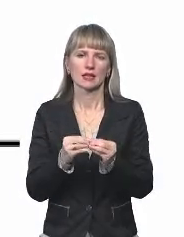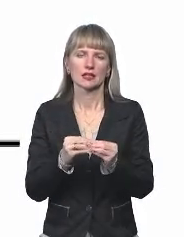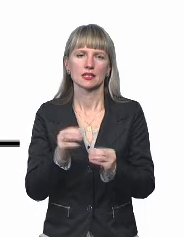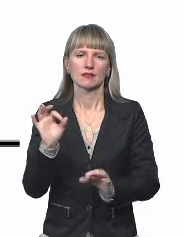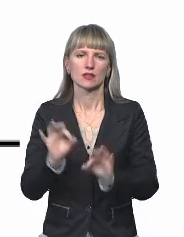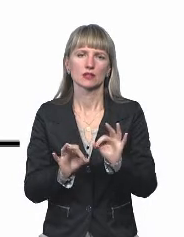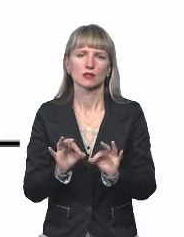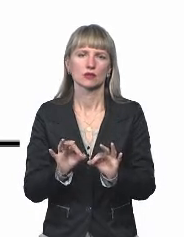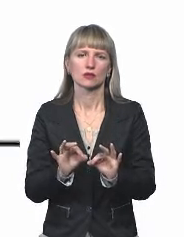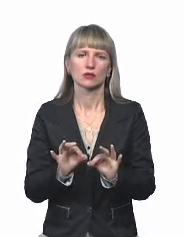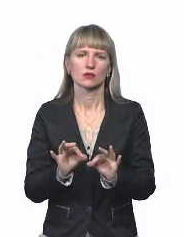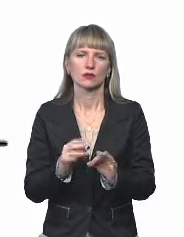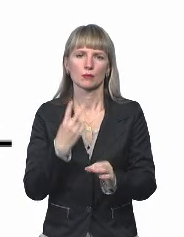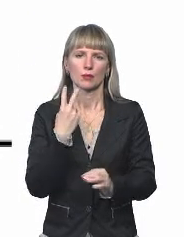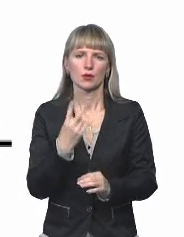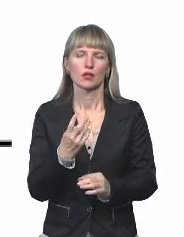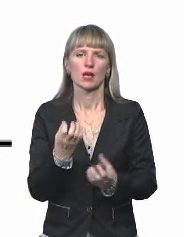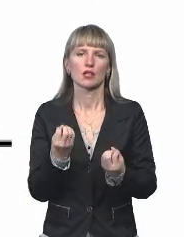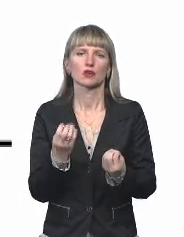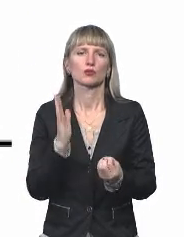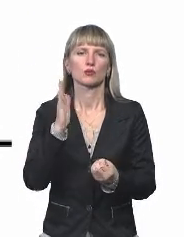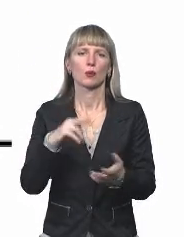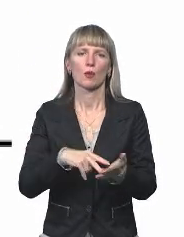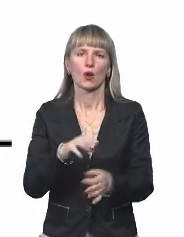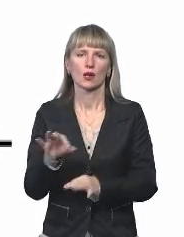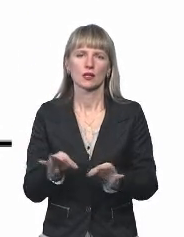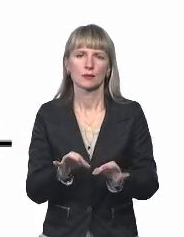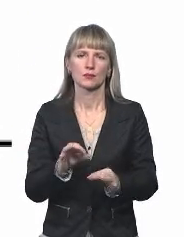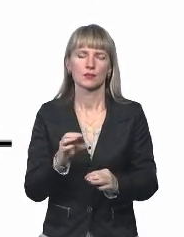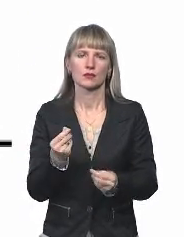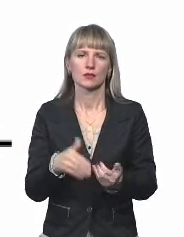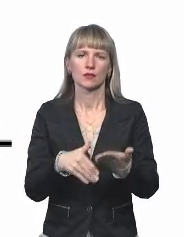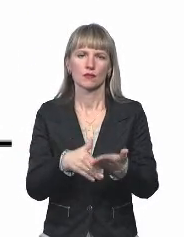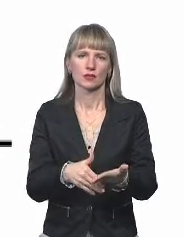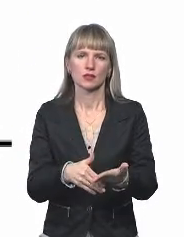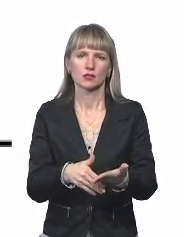10%. Ну, чи відбудеться, ми подивимося, бо це ще проєкт. Субвенція